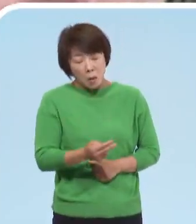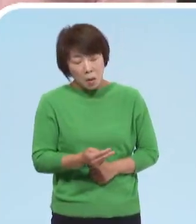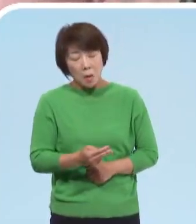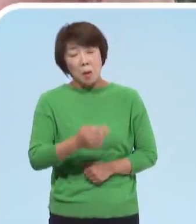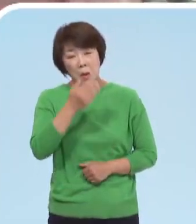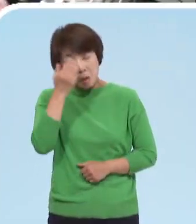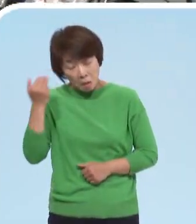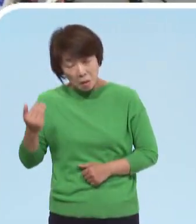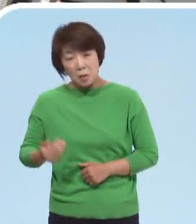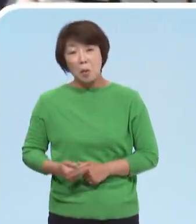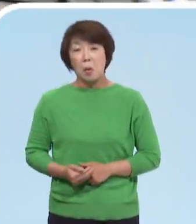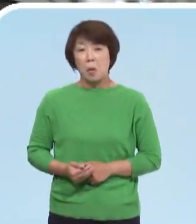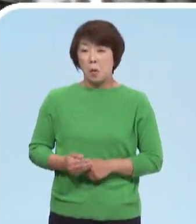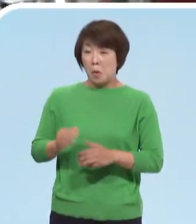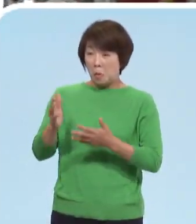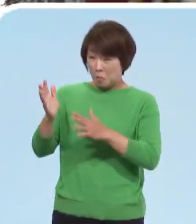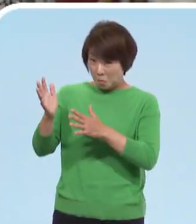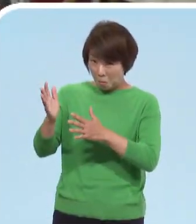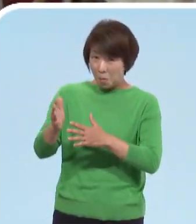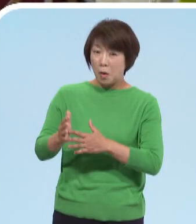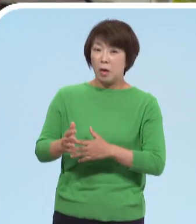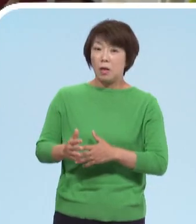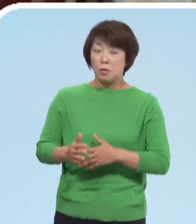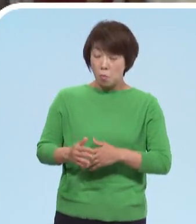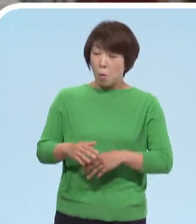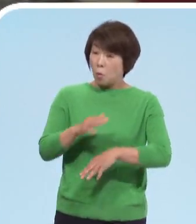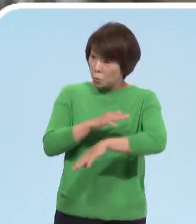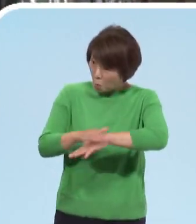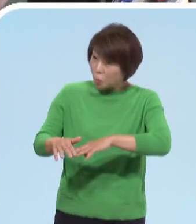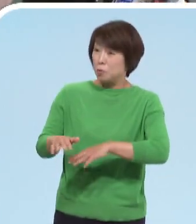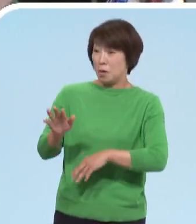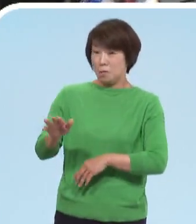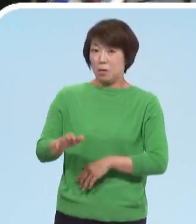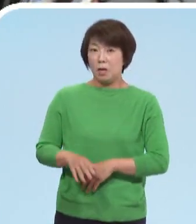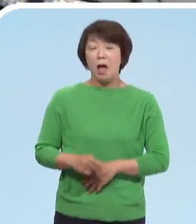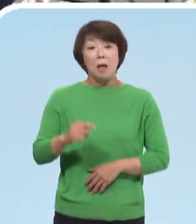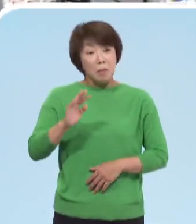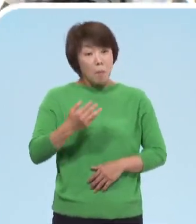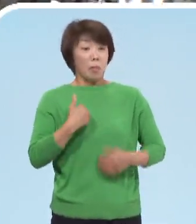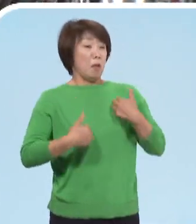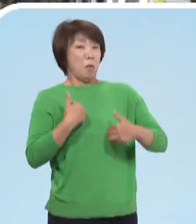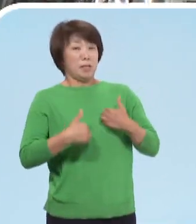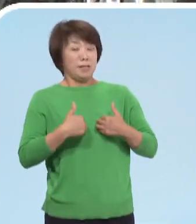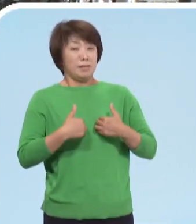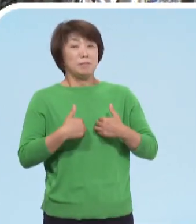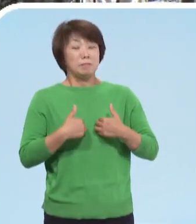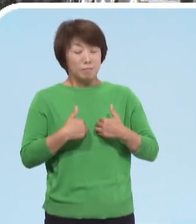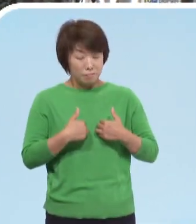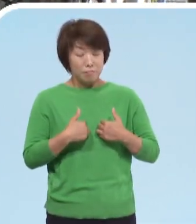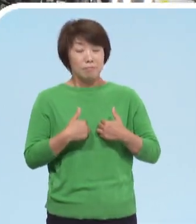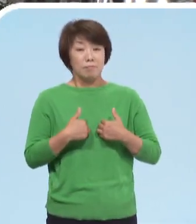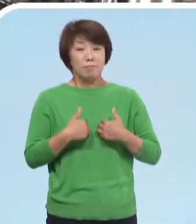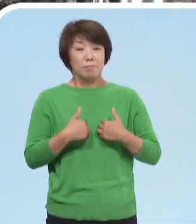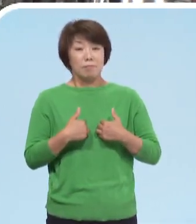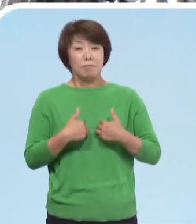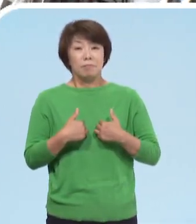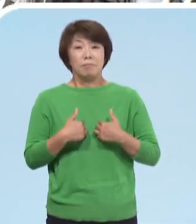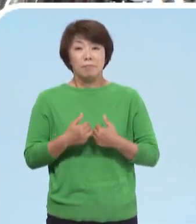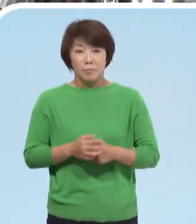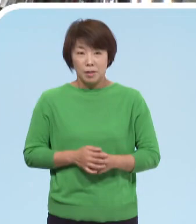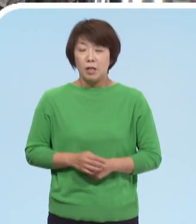あー、いけた。 すごい、じゃ才能ありますね。 あ、これは楽しい。